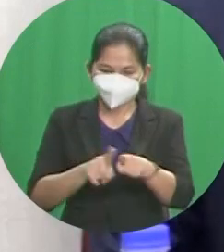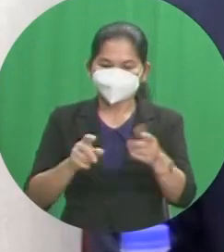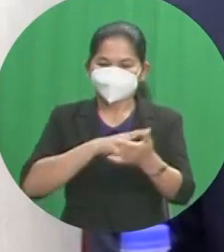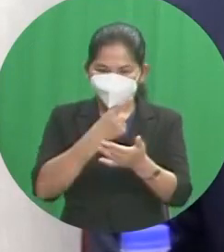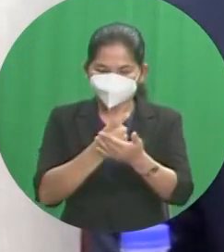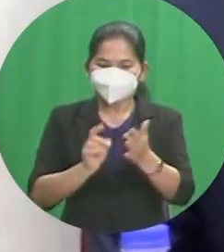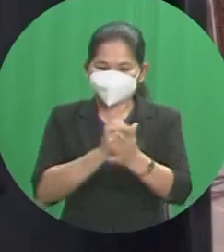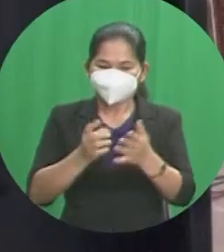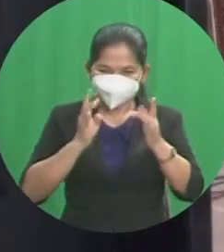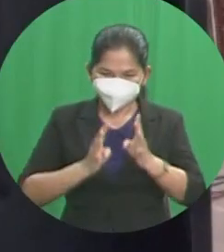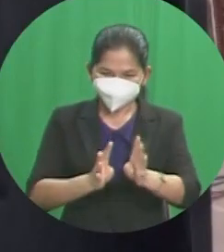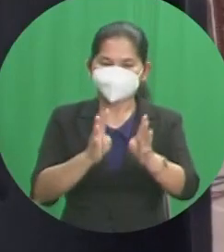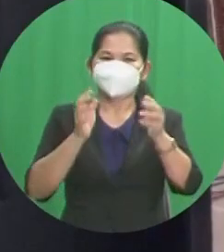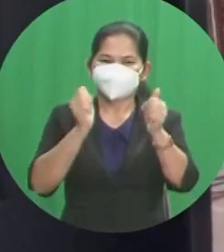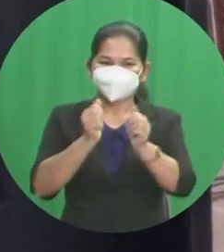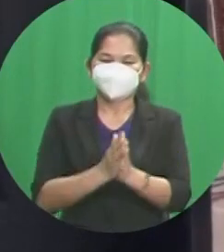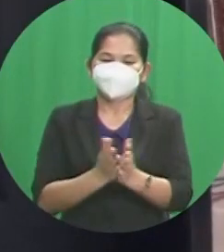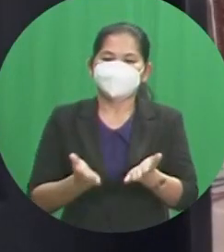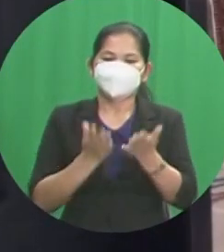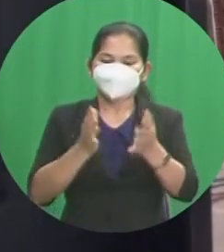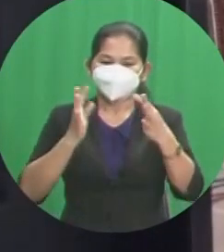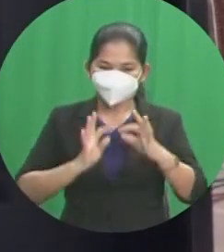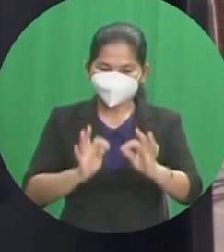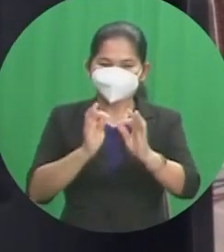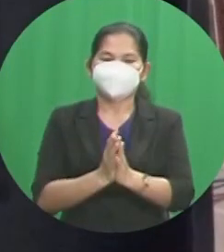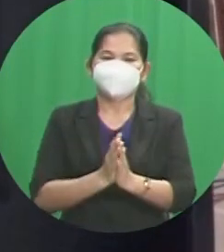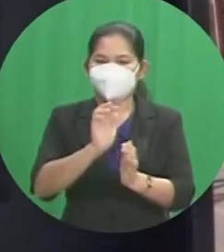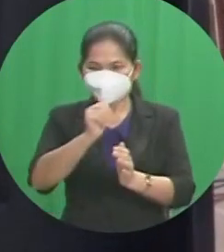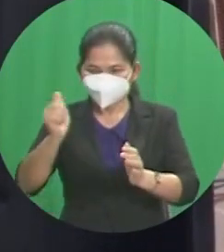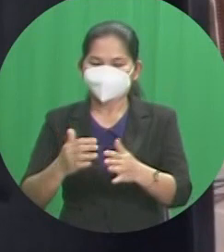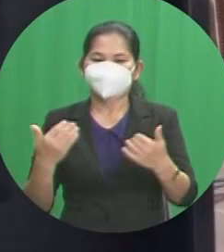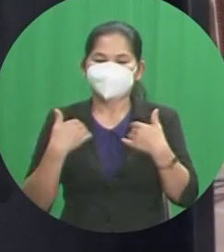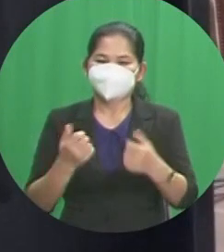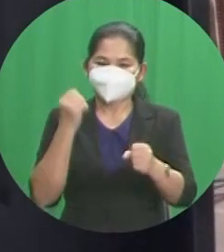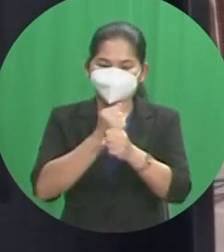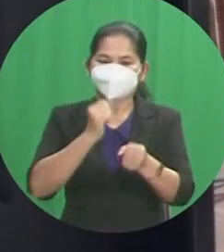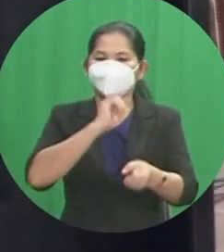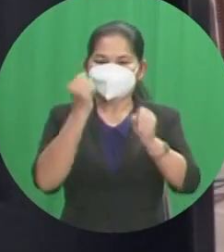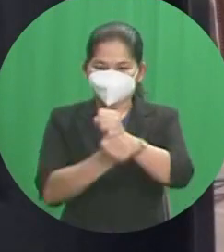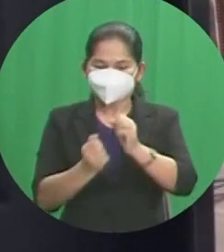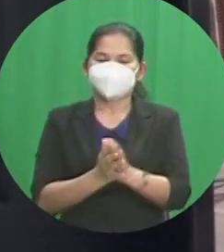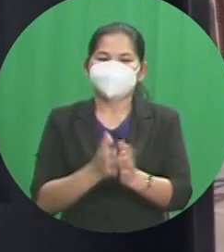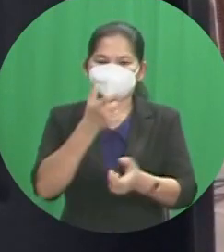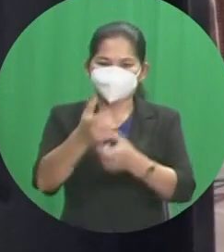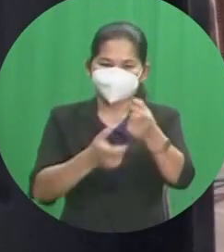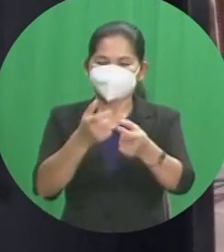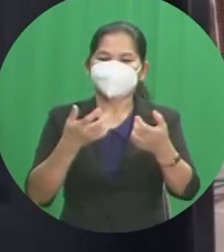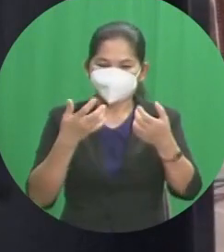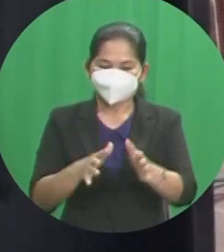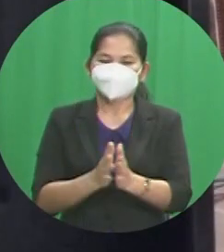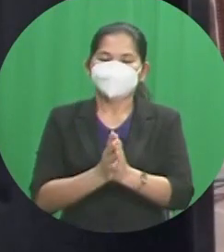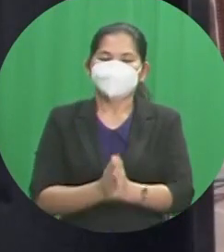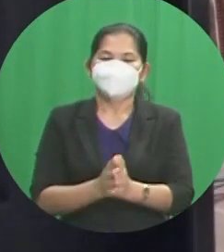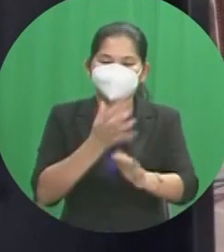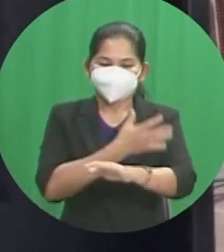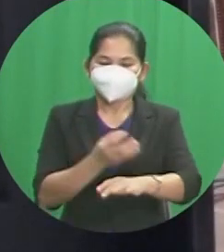ដើម្បីរិះរកមតិបាយល្អៗនិងដាក់ចេញនូវវិធានការចាំបាច់នានាដើម្បីធ្វើការកែសម្រួលនៅរាល់ដំណាក់កាលនីមួយៗនៃប្រព័ន្